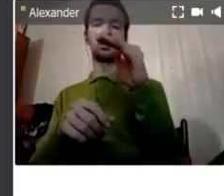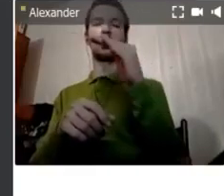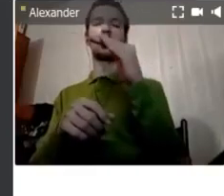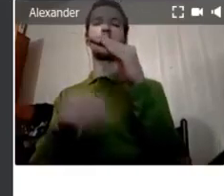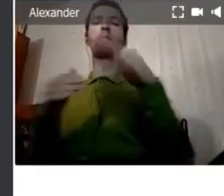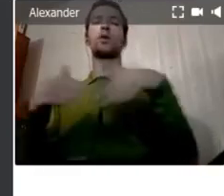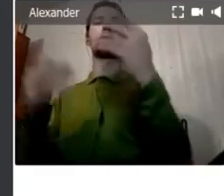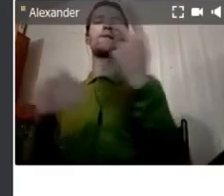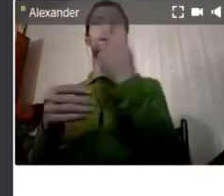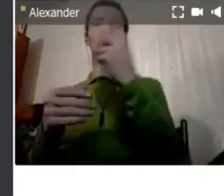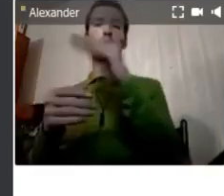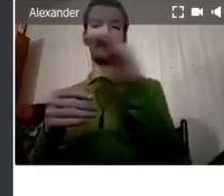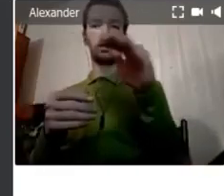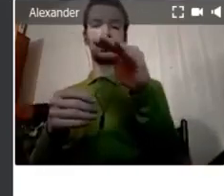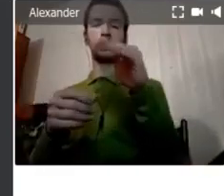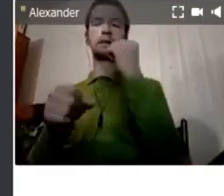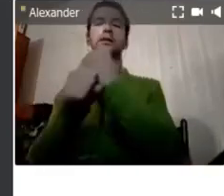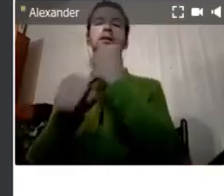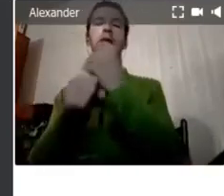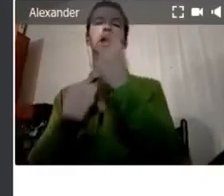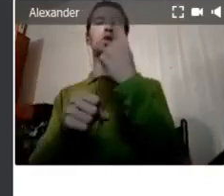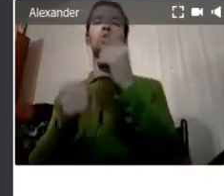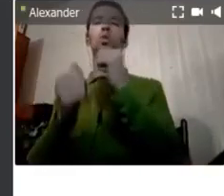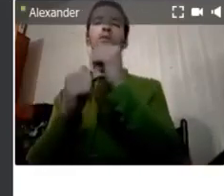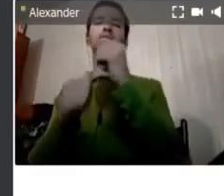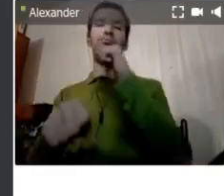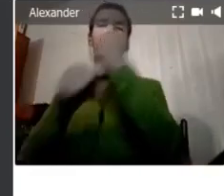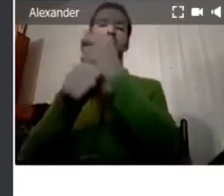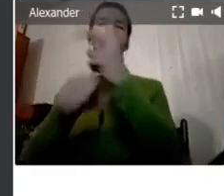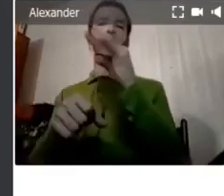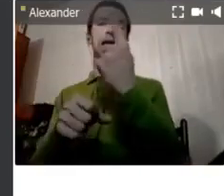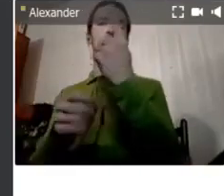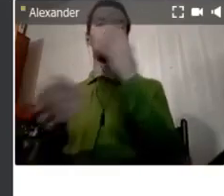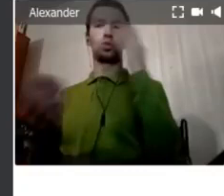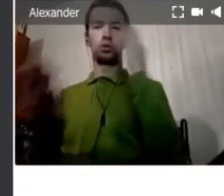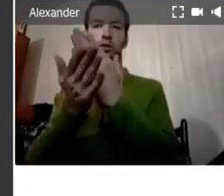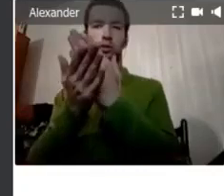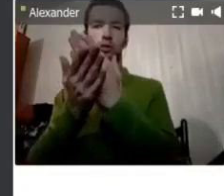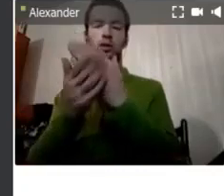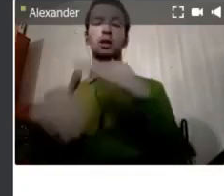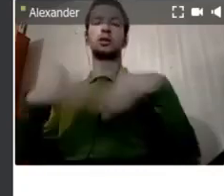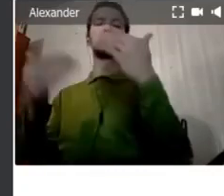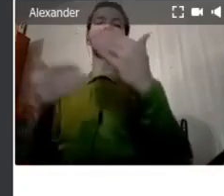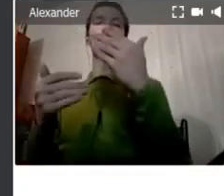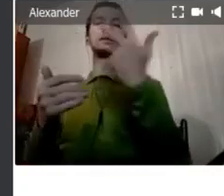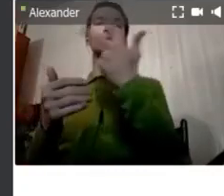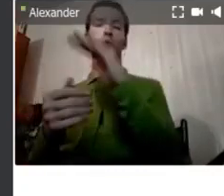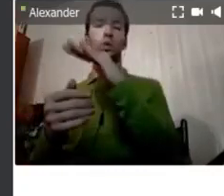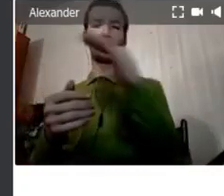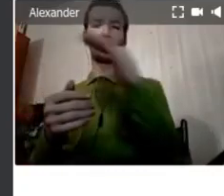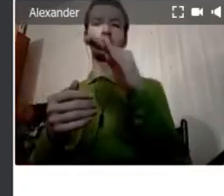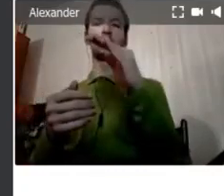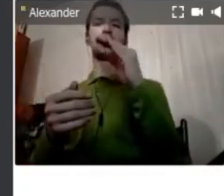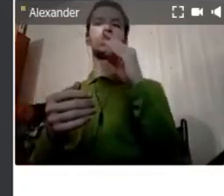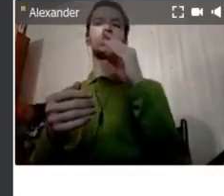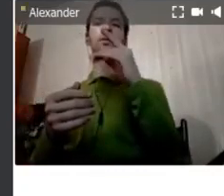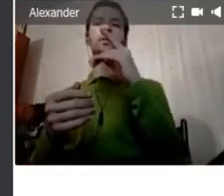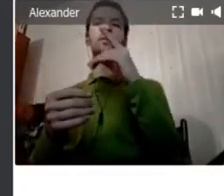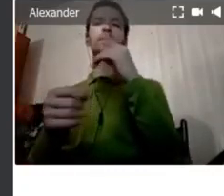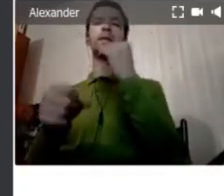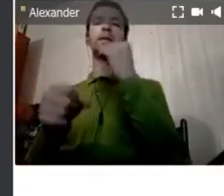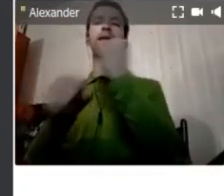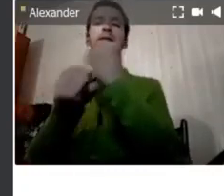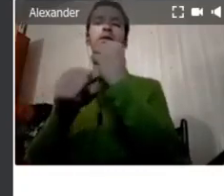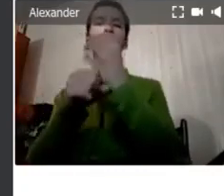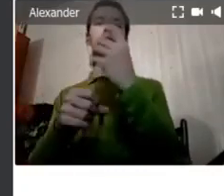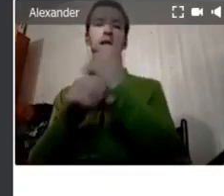еще одного лидера. И это причем расписано сейчас формула без ценных бумаг, это просто даже по одной